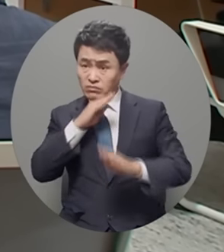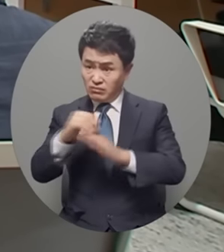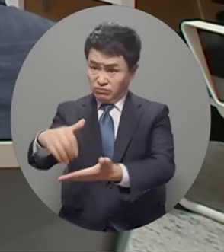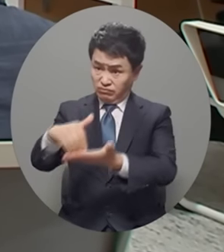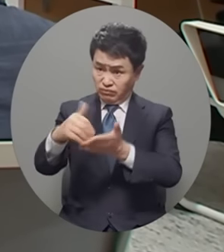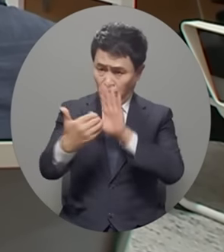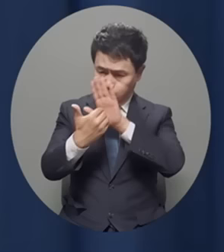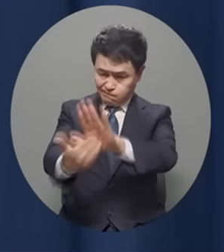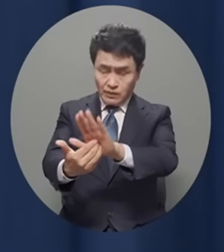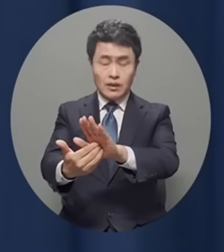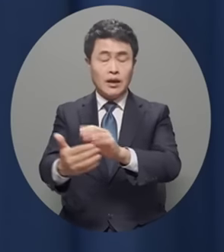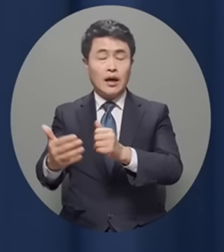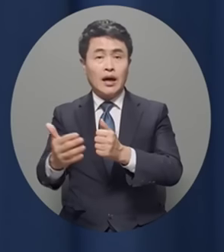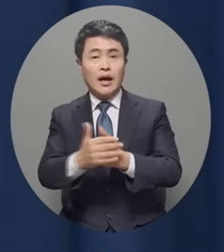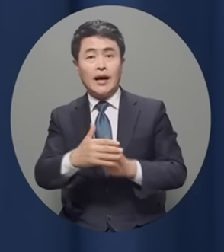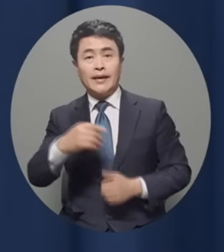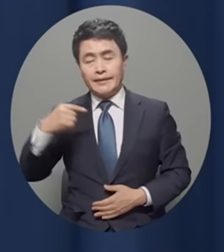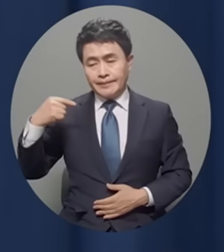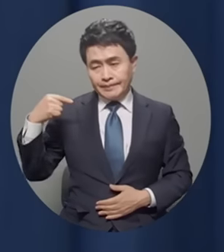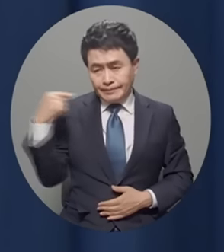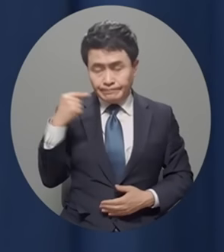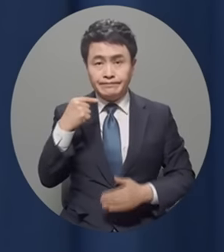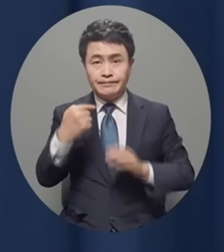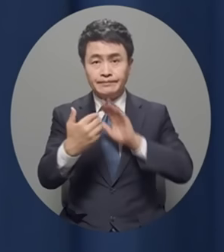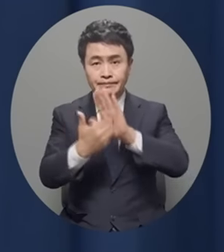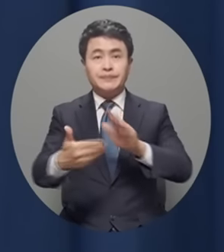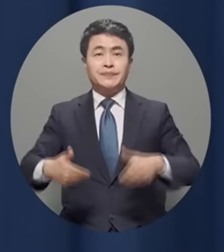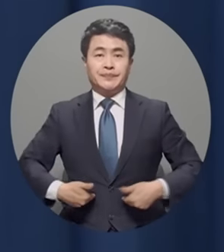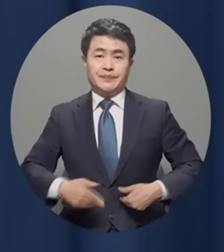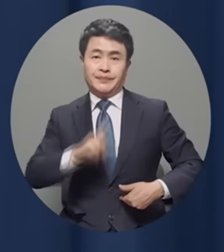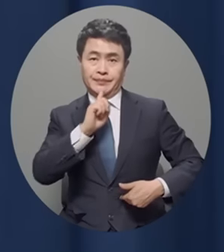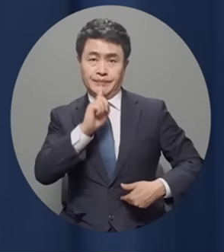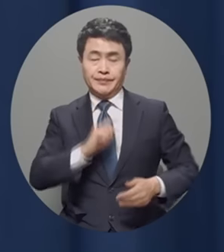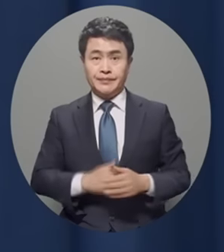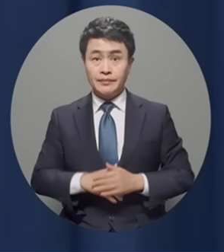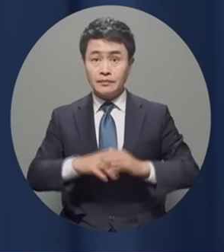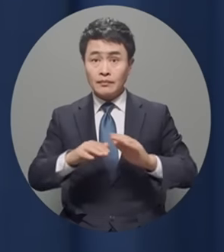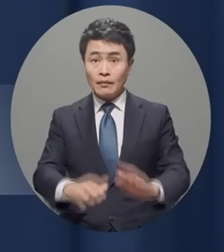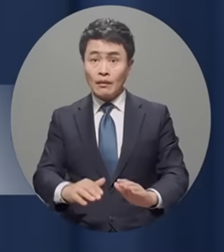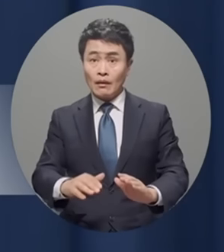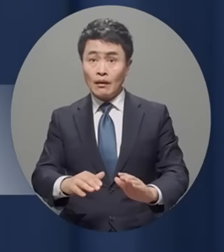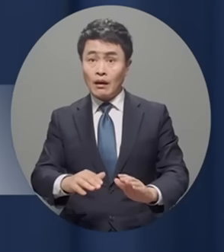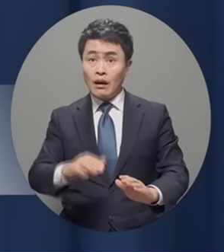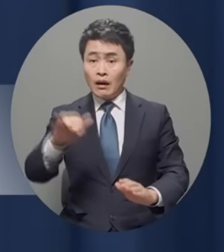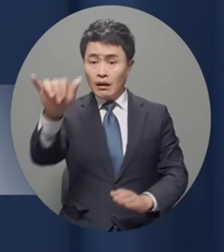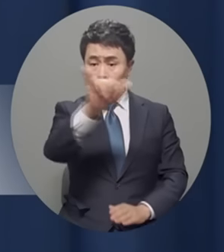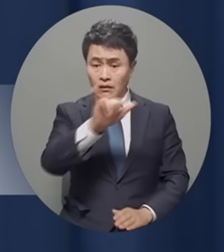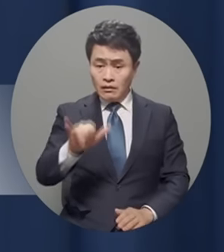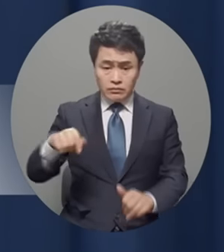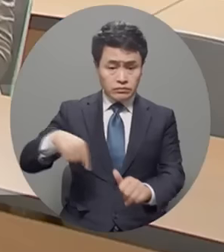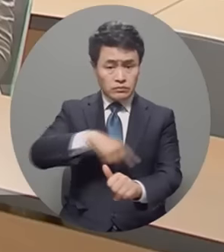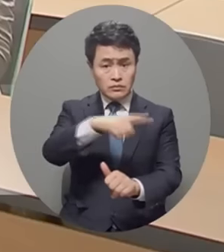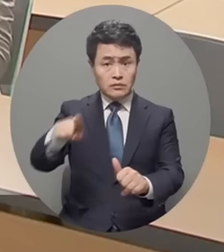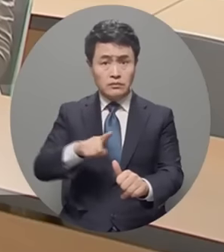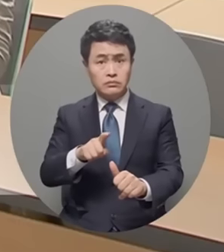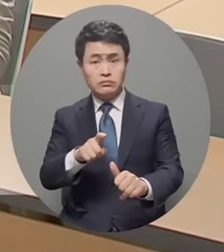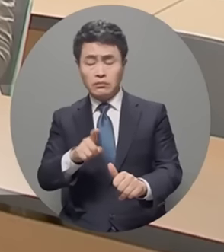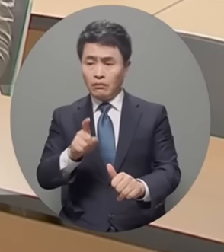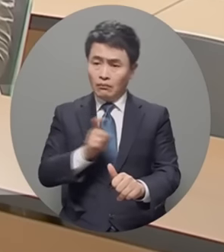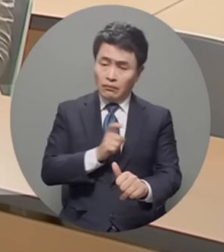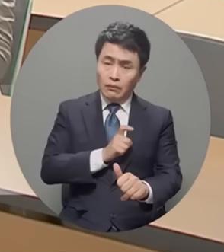없다며 강력한 대응을 할 수밖에 없다고 설명했습니다. 그러면서 한반도 긴장 고조의 책임은